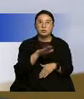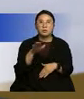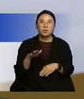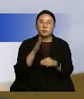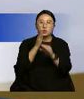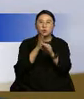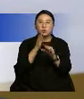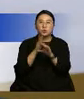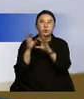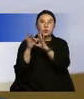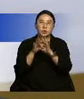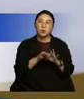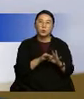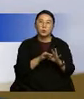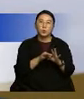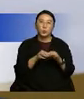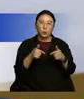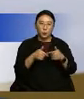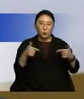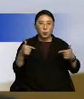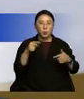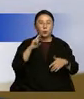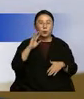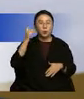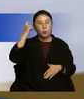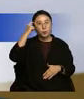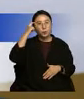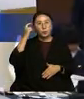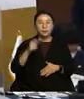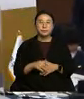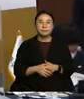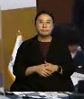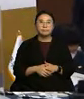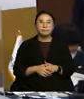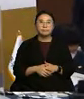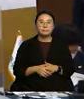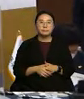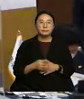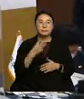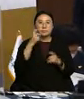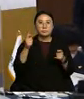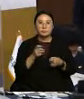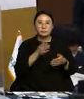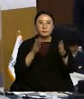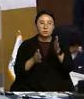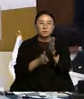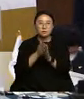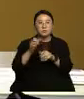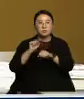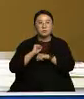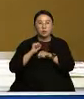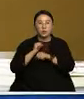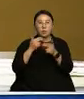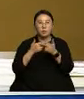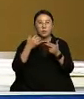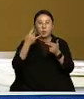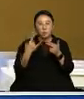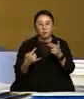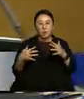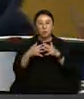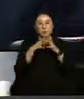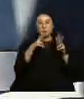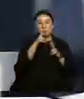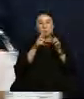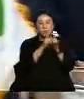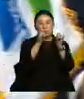중심이 돼서 계속 지속적으로 확대해 나가야 되지 않을까 예상해 봅니다 또 경기도와 경기도 시장 군수 협의회 경기도 건축사